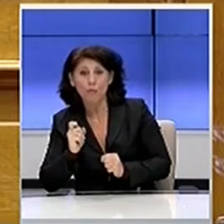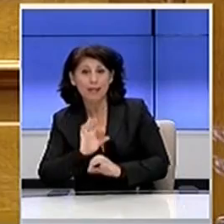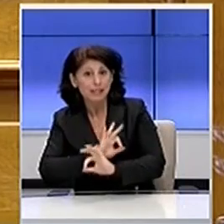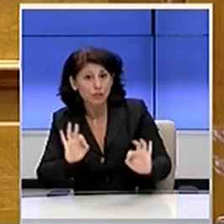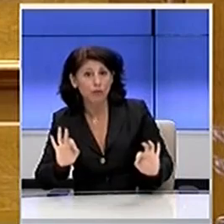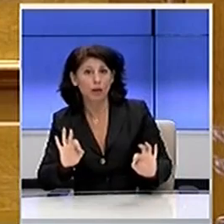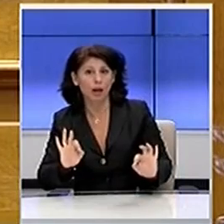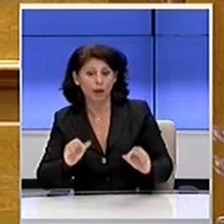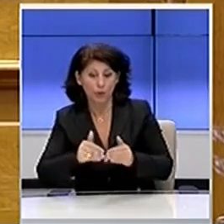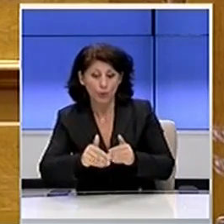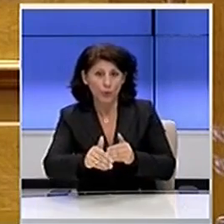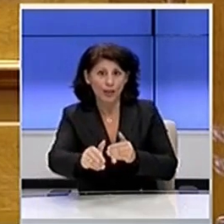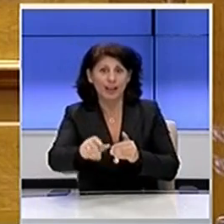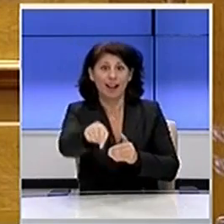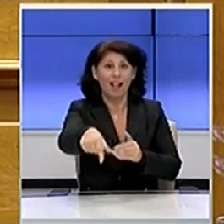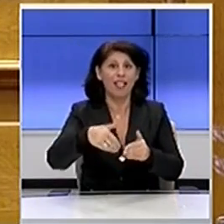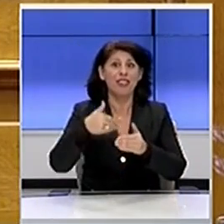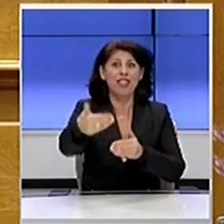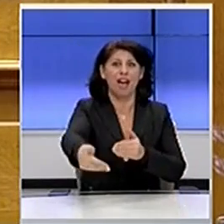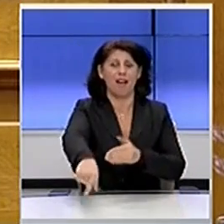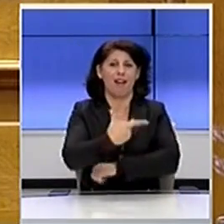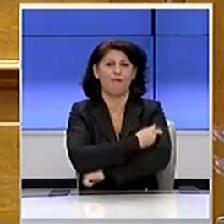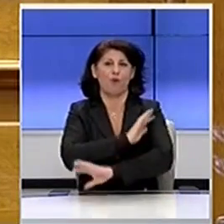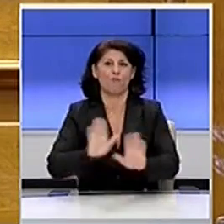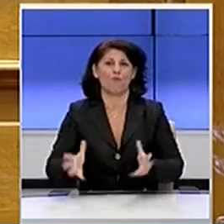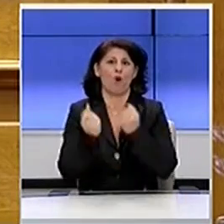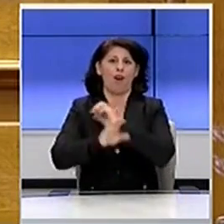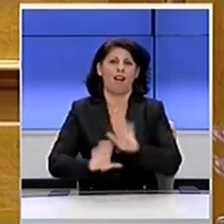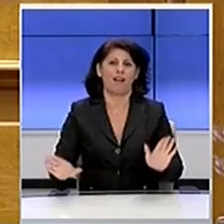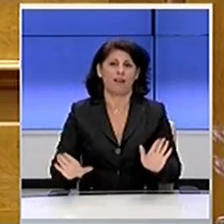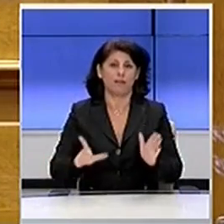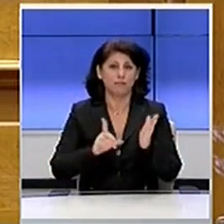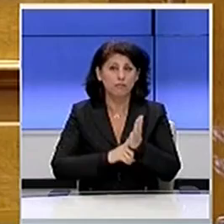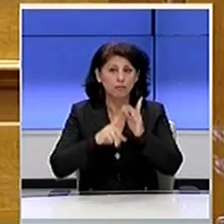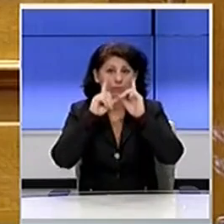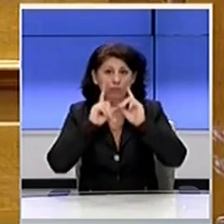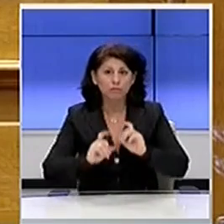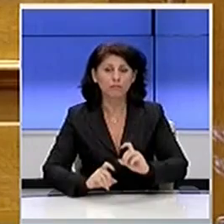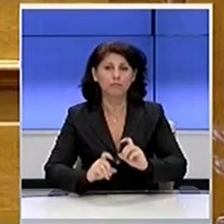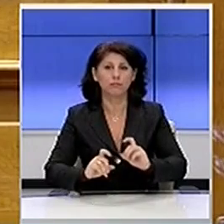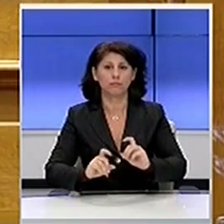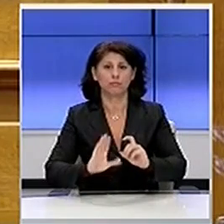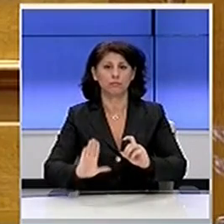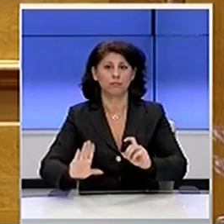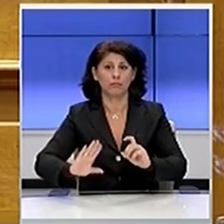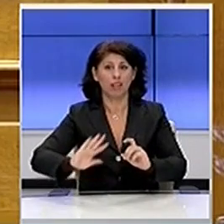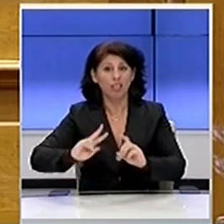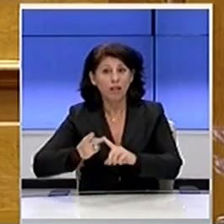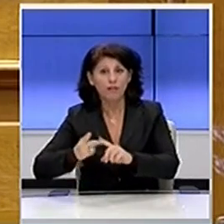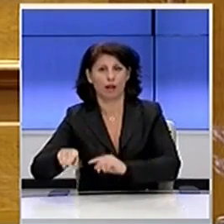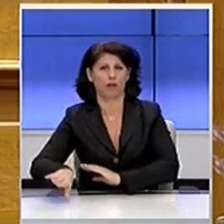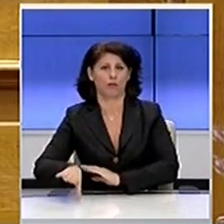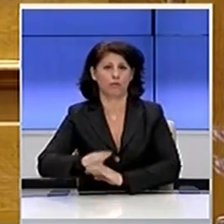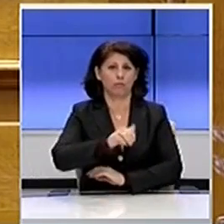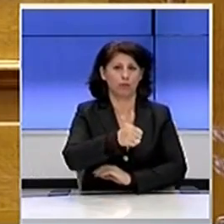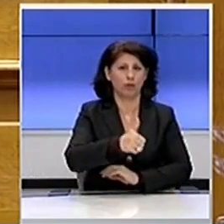γνωρίζουμε πια ποιο είναι το τέλος αυτής της διαδρομής. Πρέπει, επιβάλλεται, να κάνουμε το δεύτερο.